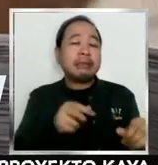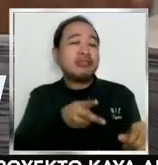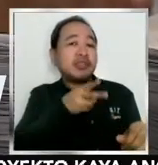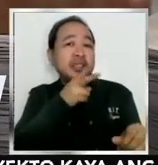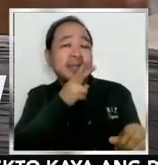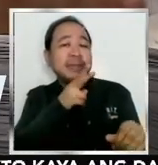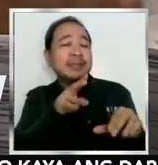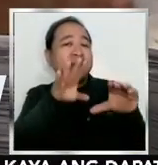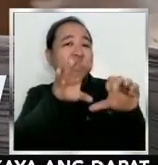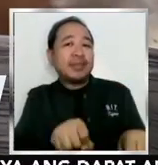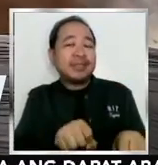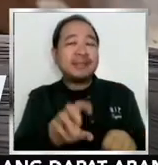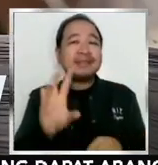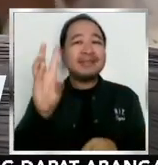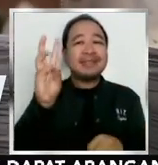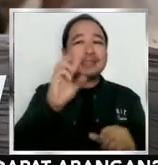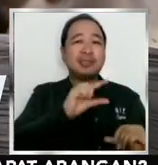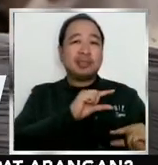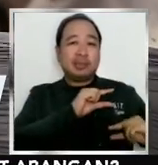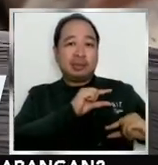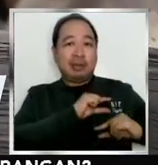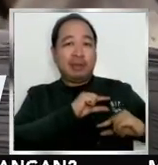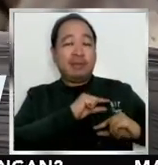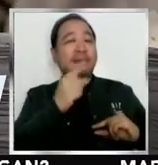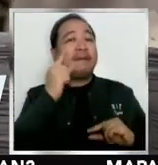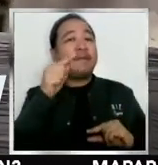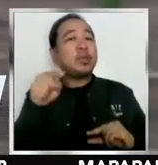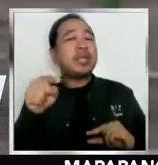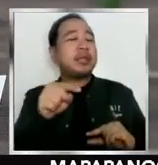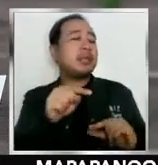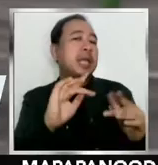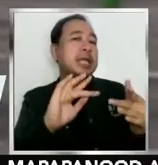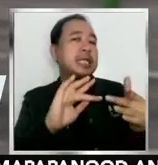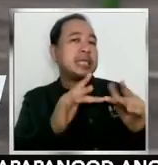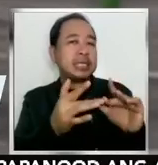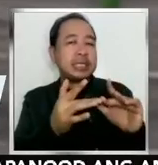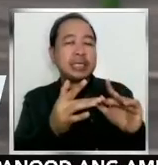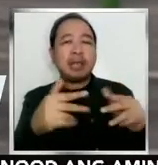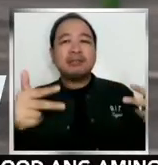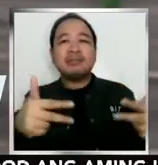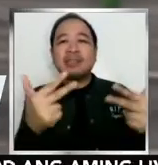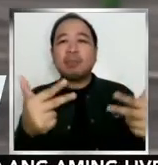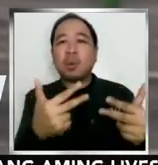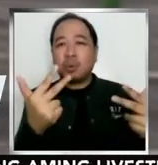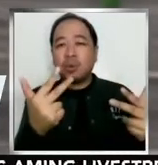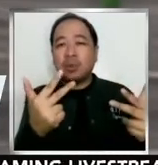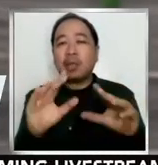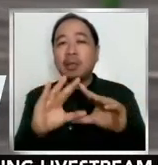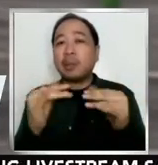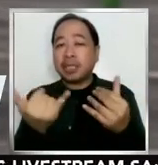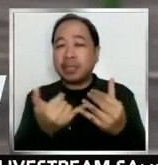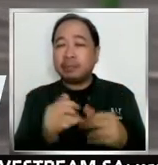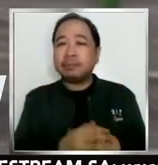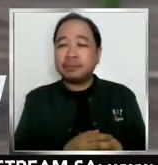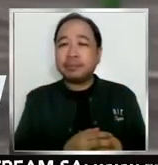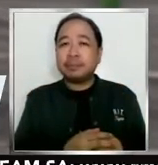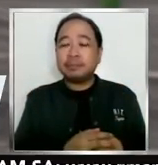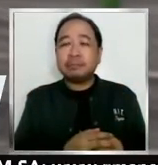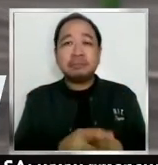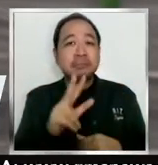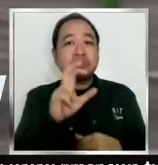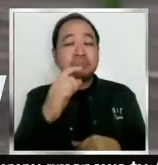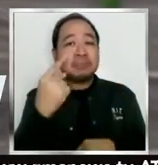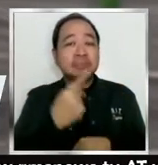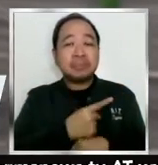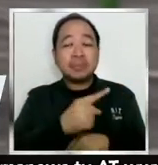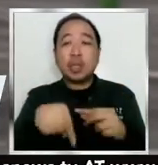na gwardya ng isabong operator na Lucky 8 StarQuest. 3 buwan na ang nagdaan mula na magpalabas ng warrant of arrest ng